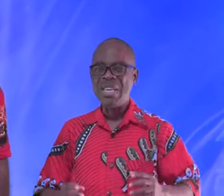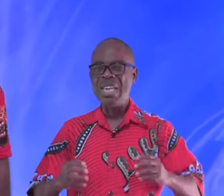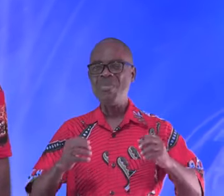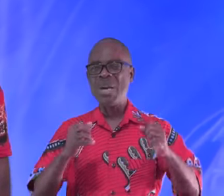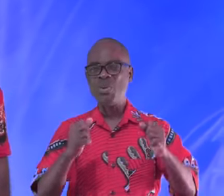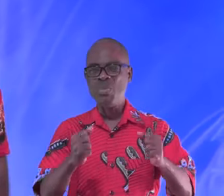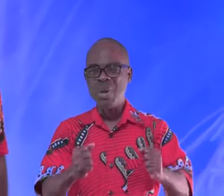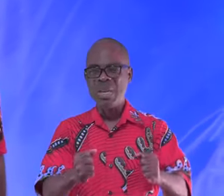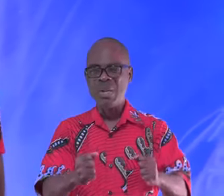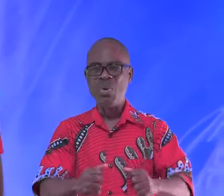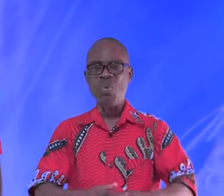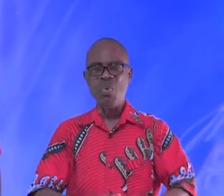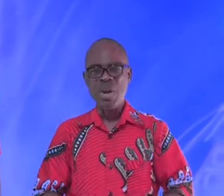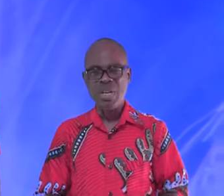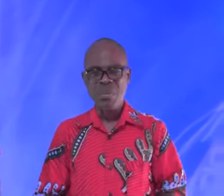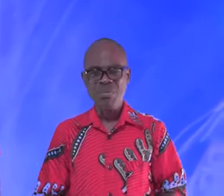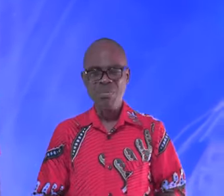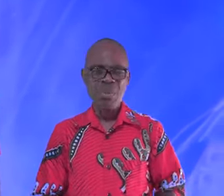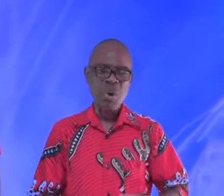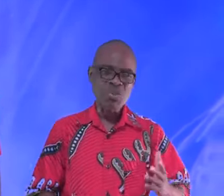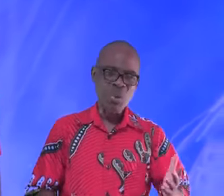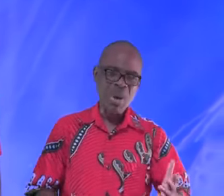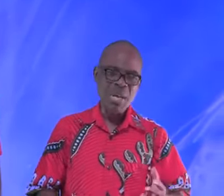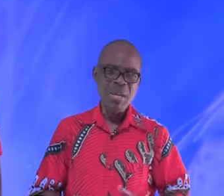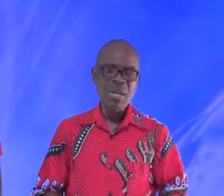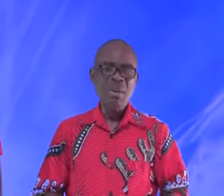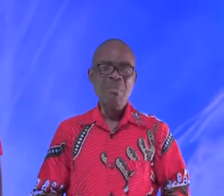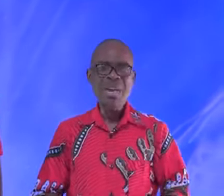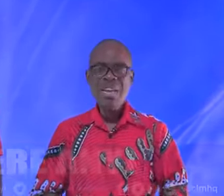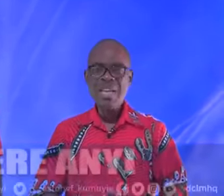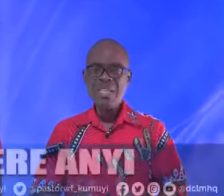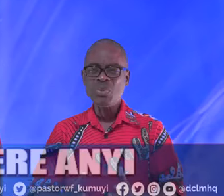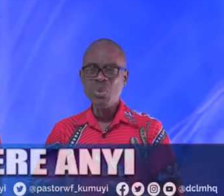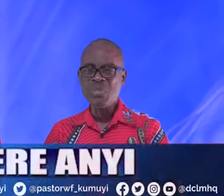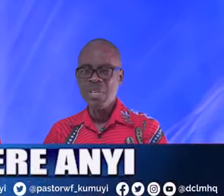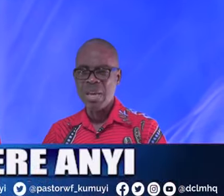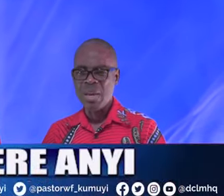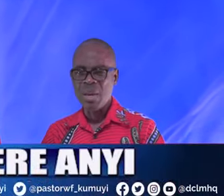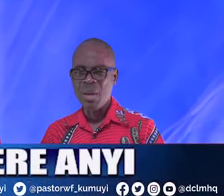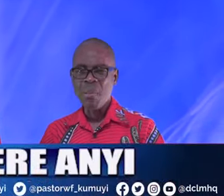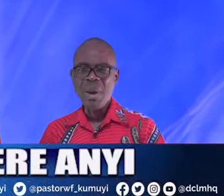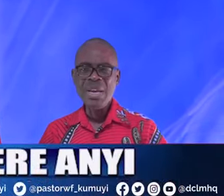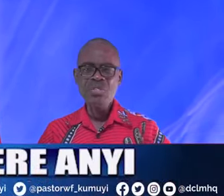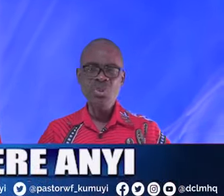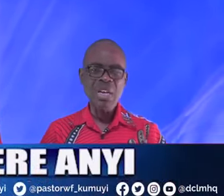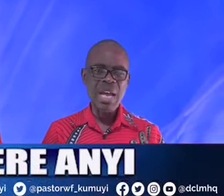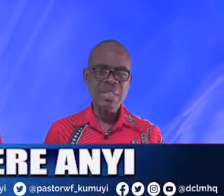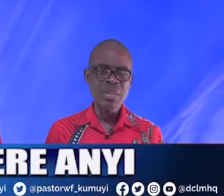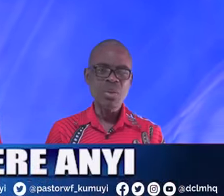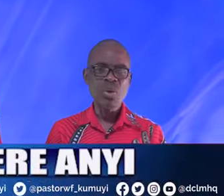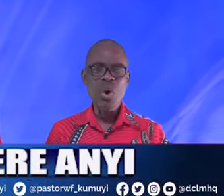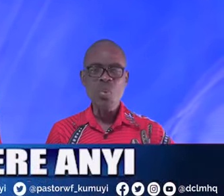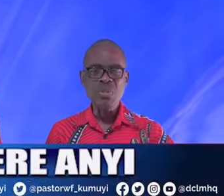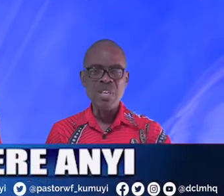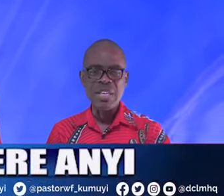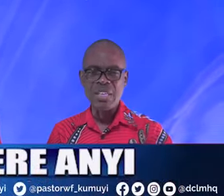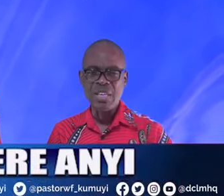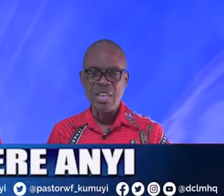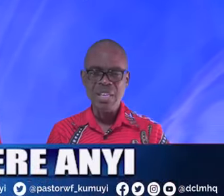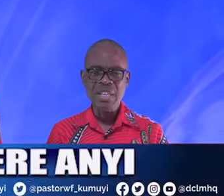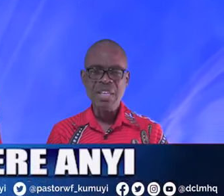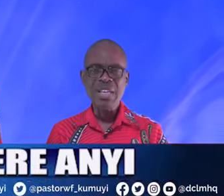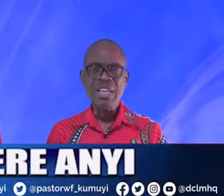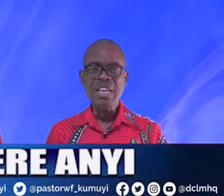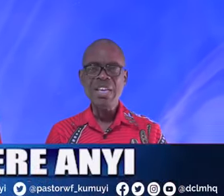niile ịgba gị ume n'okwukwe gị. Ọzọkwa, mgbe ị na-ekesa ozi a ma na-esonyere anyị n'ọwa ozi